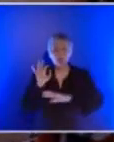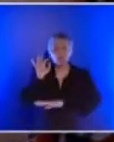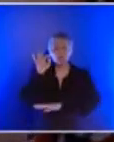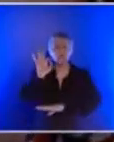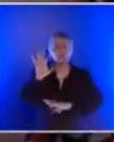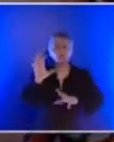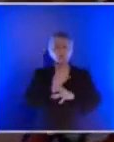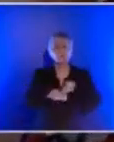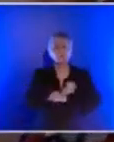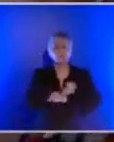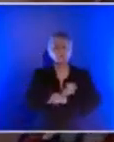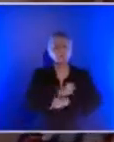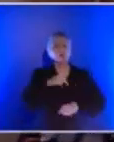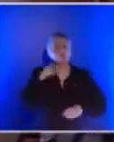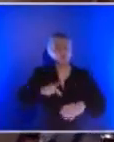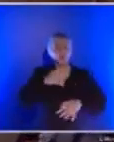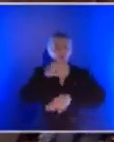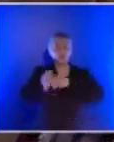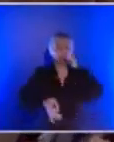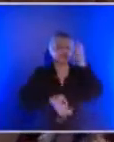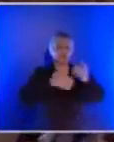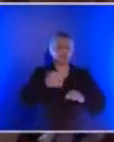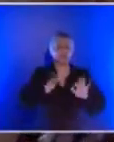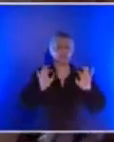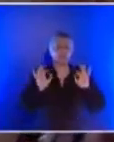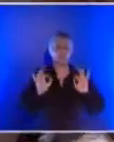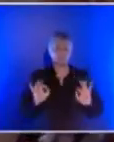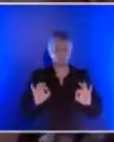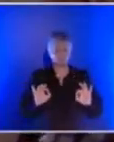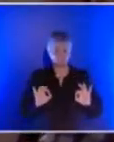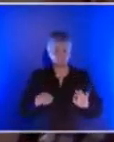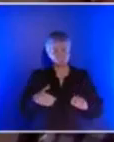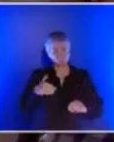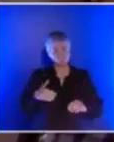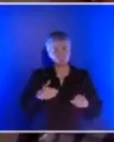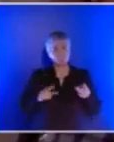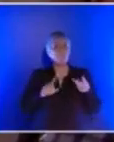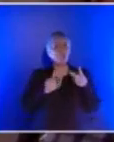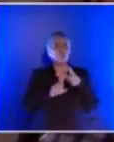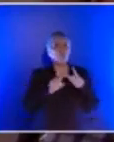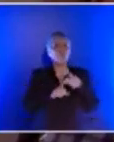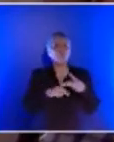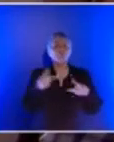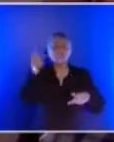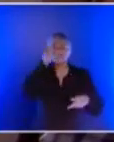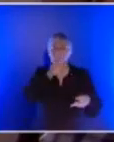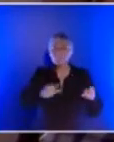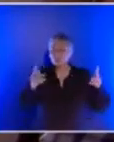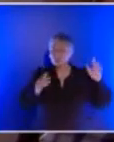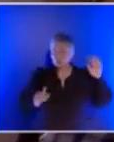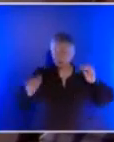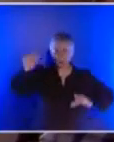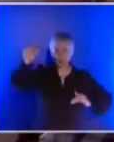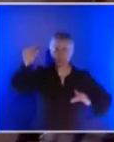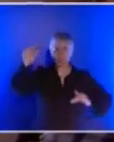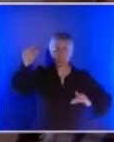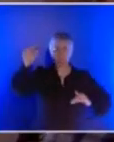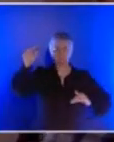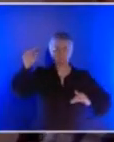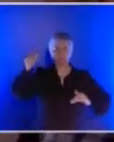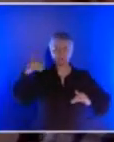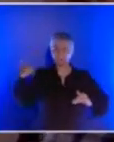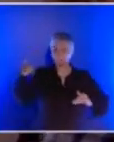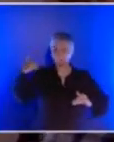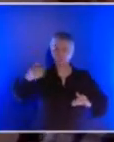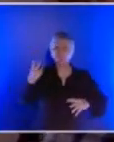λεπτά σε αυτήν. Η δεύτερη πρόκληση είναι οι κοινωνικές ανισότητες. Ο κόσμος από τα τελευταία 30